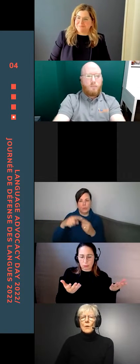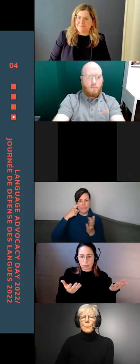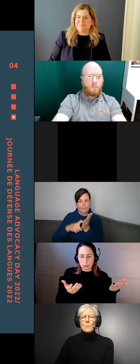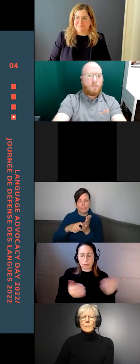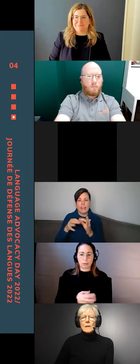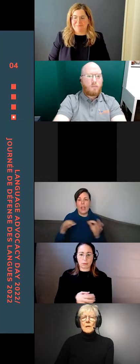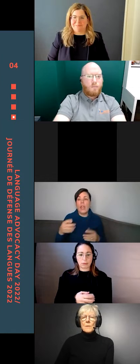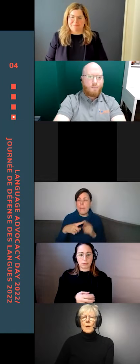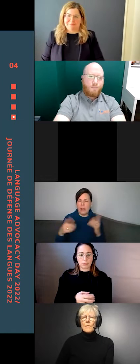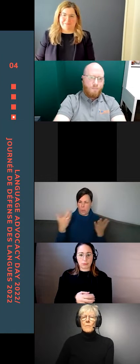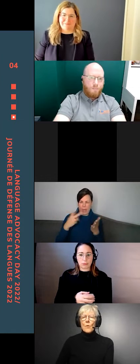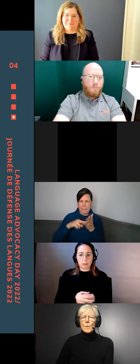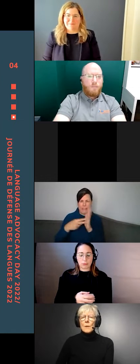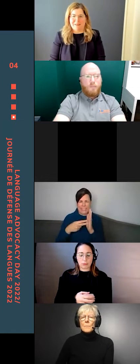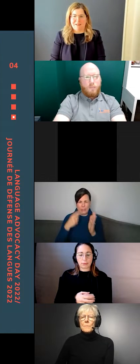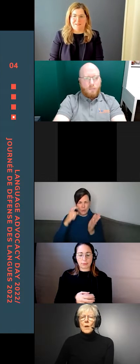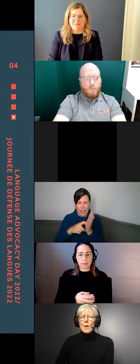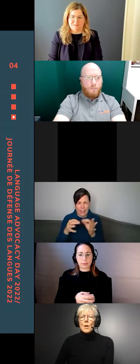langue et ça doit être